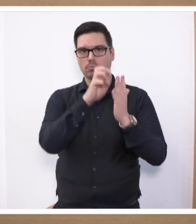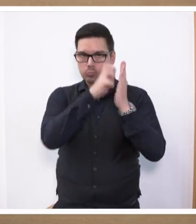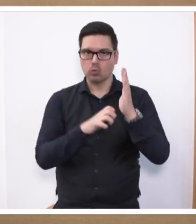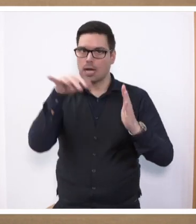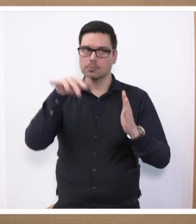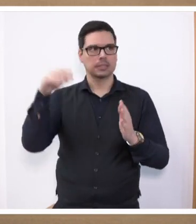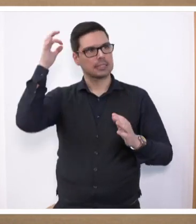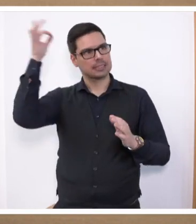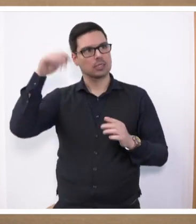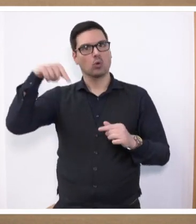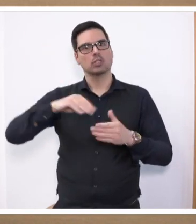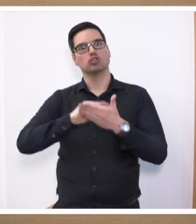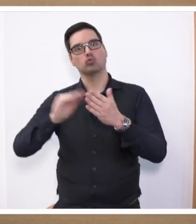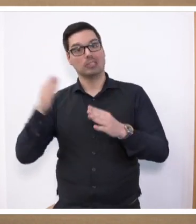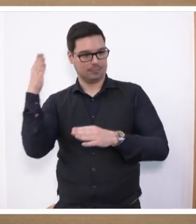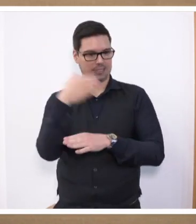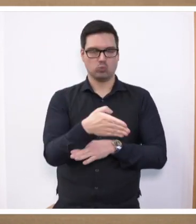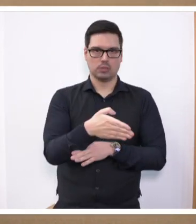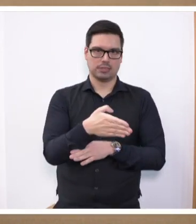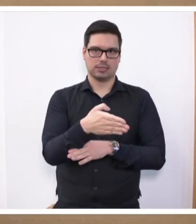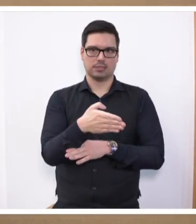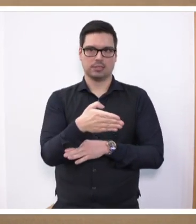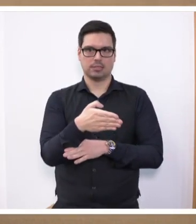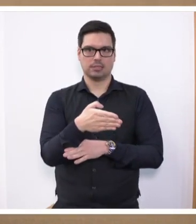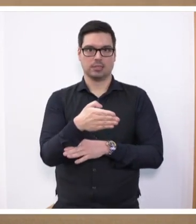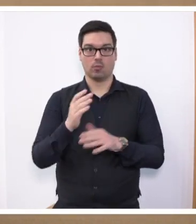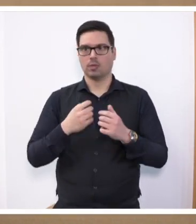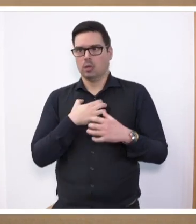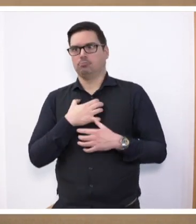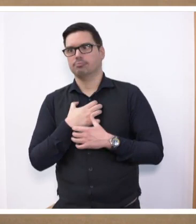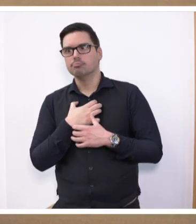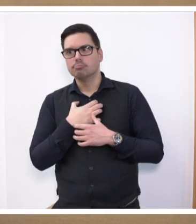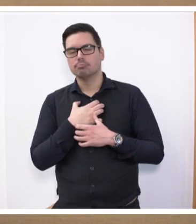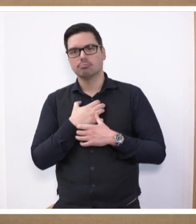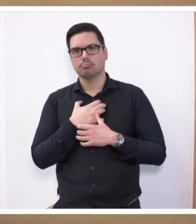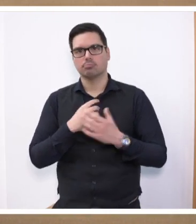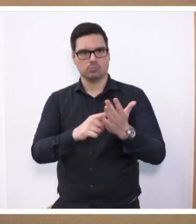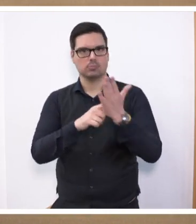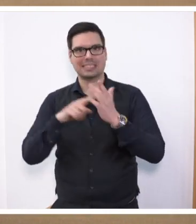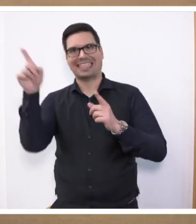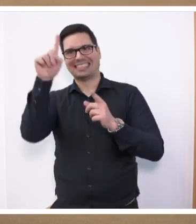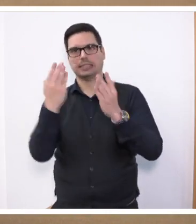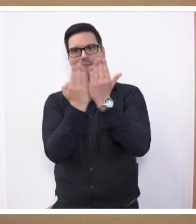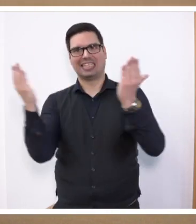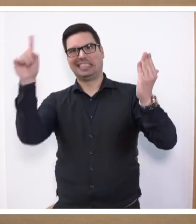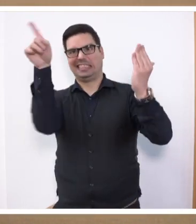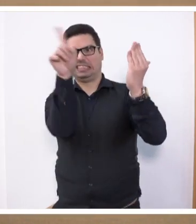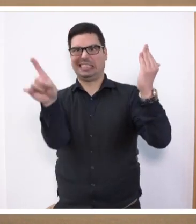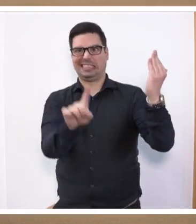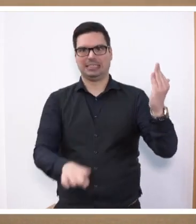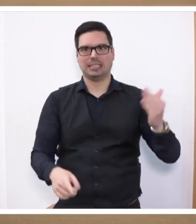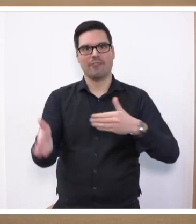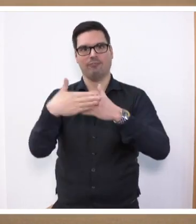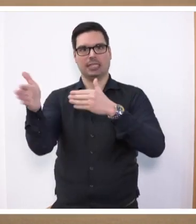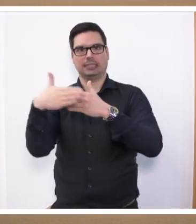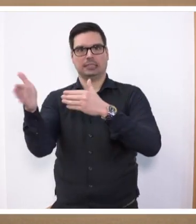wir heute in unsere Schulen gehen, dann ist der Zustand oft erschreckend. Wir stellen fest, dass Risse in den Wänden sind, dass manches Fenster